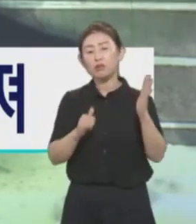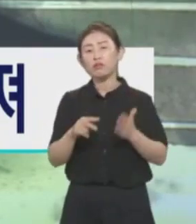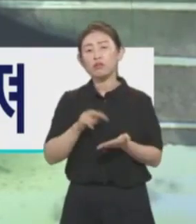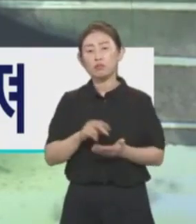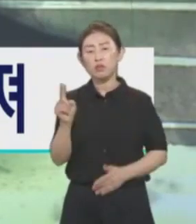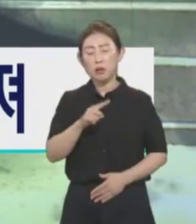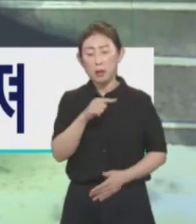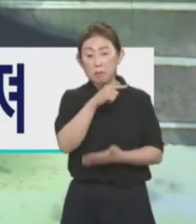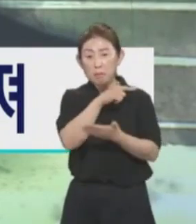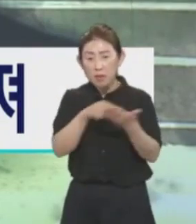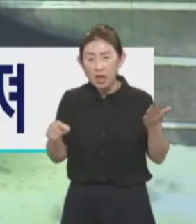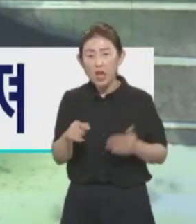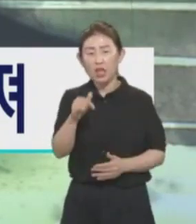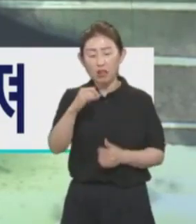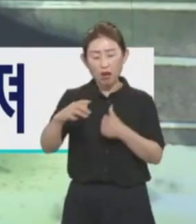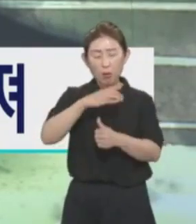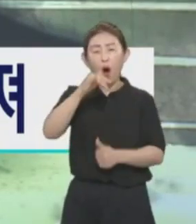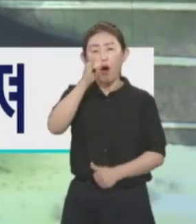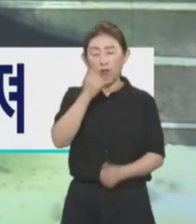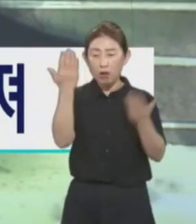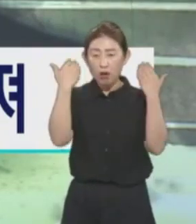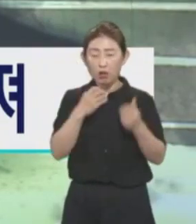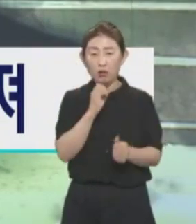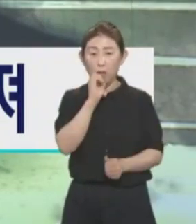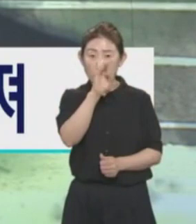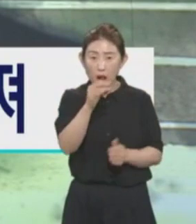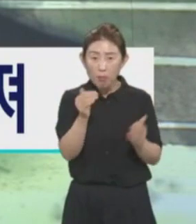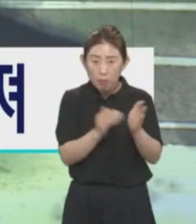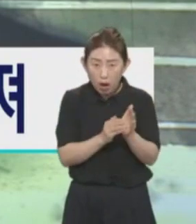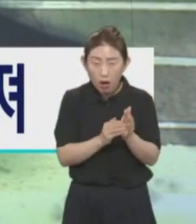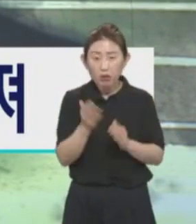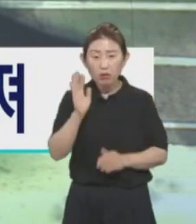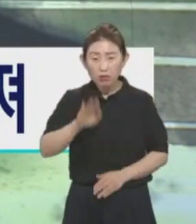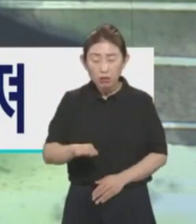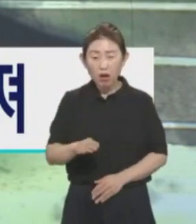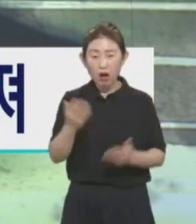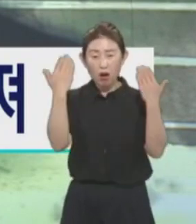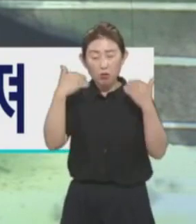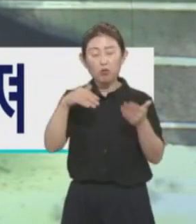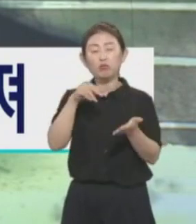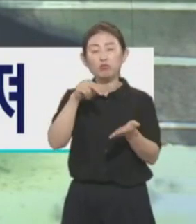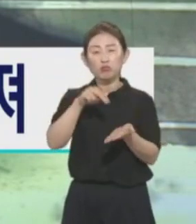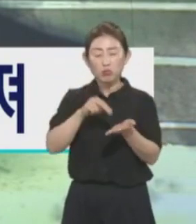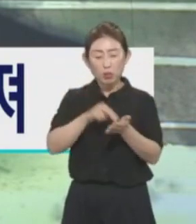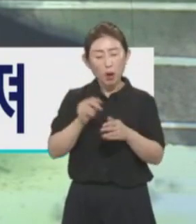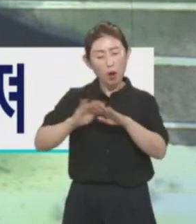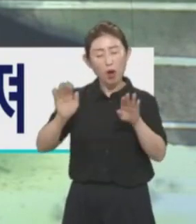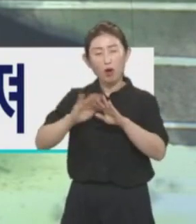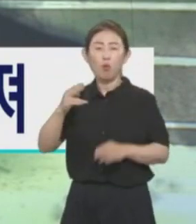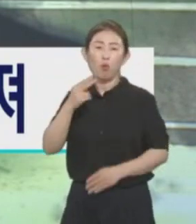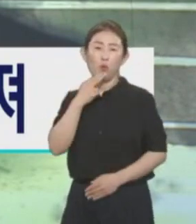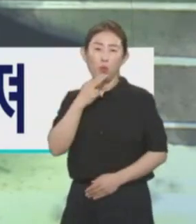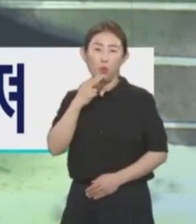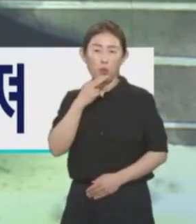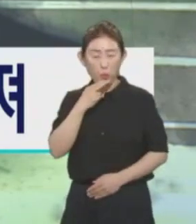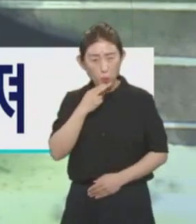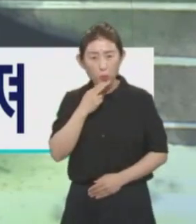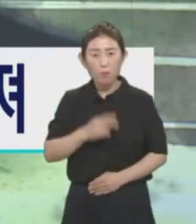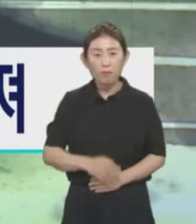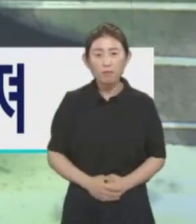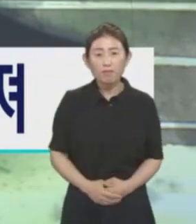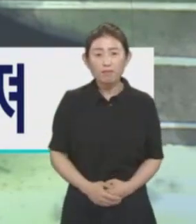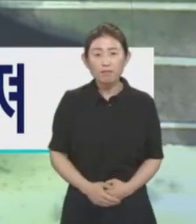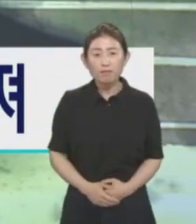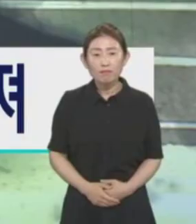측에 피해 사실을 알렸지만 학교폭력위원회 등 제대로 된 조치가 이루어지지 않았다고 주장하고 있습니다. 조영준